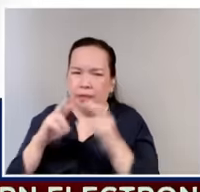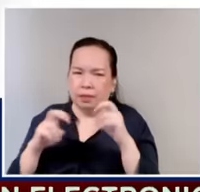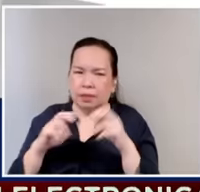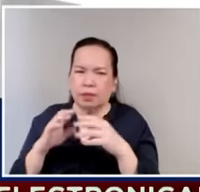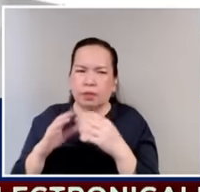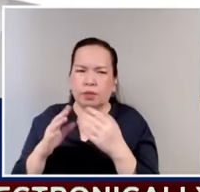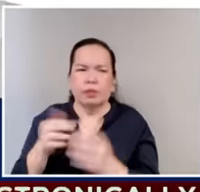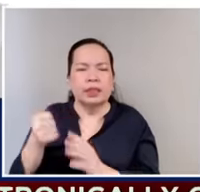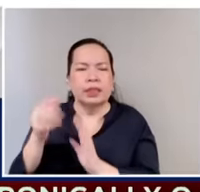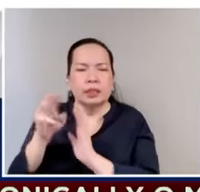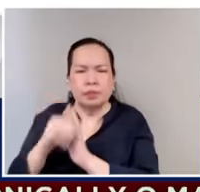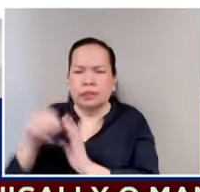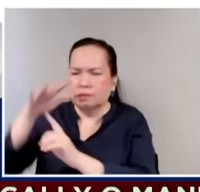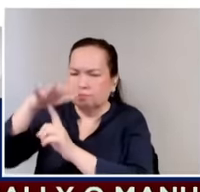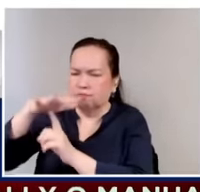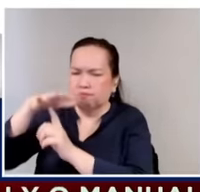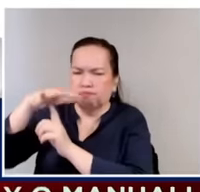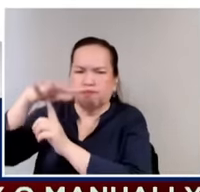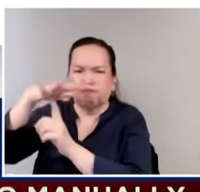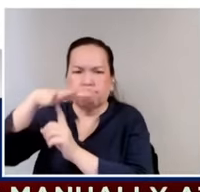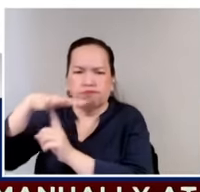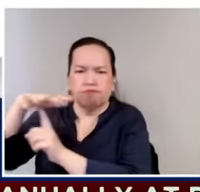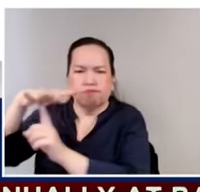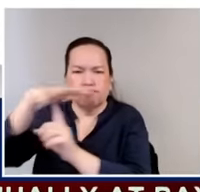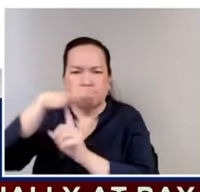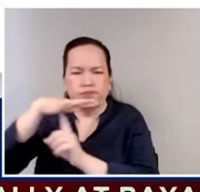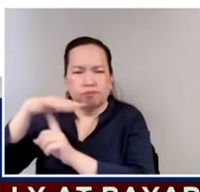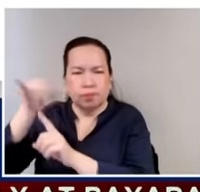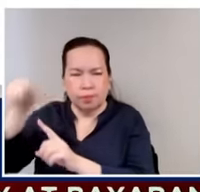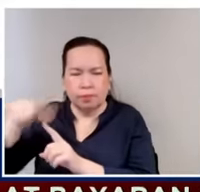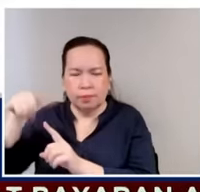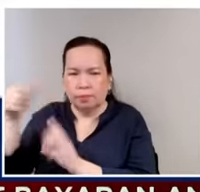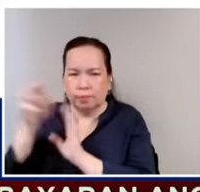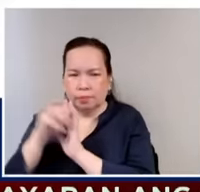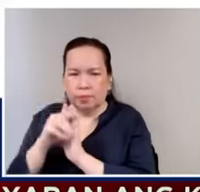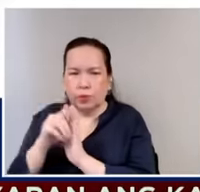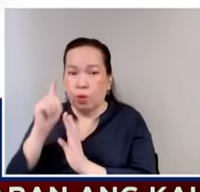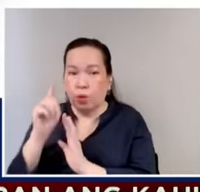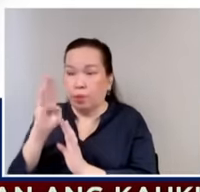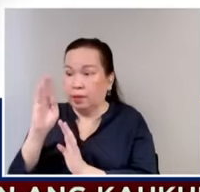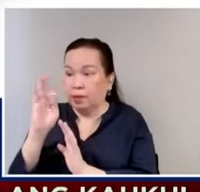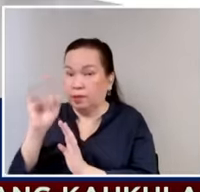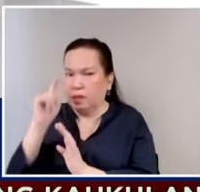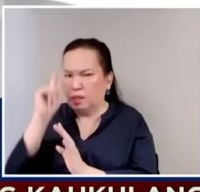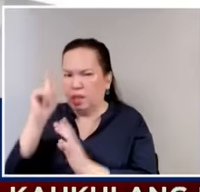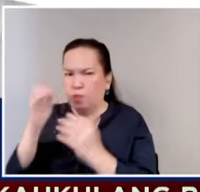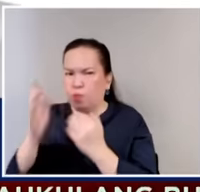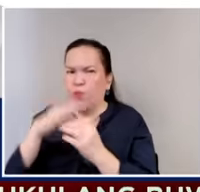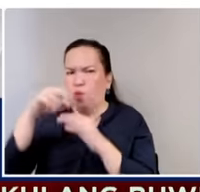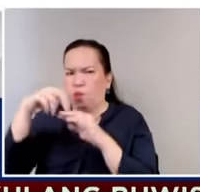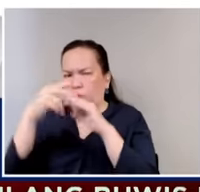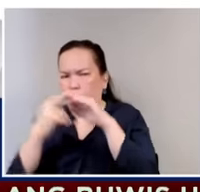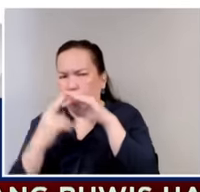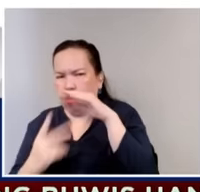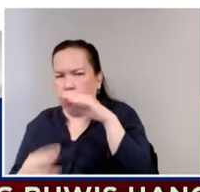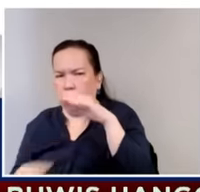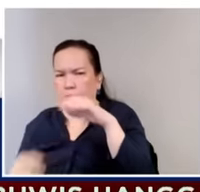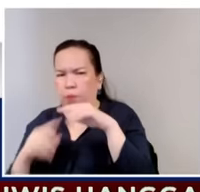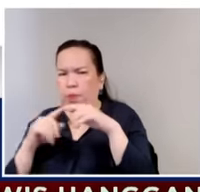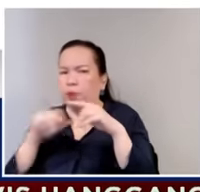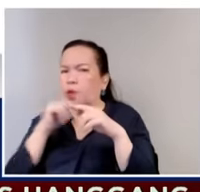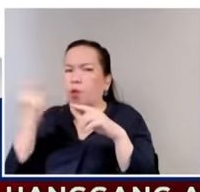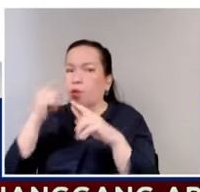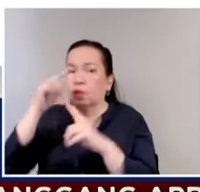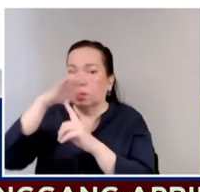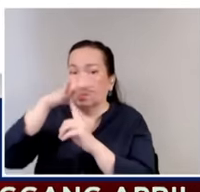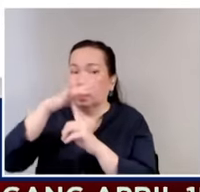minutong paikot-ikot ng chopper. May isang taga-BFAR na muntikan pang malunod. Pero hindi lang sa itaas ng Sandy K3 may